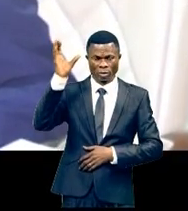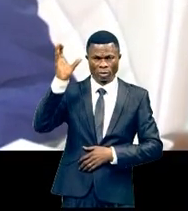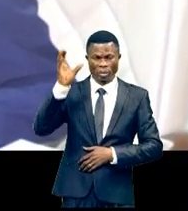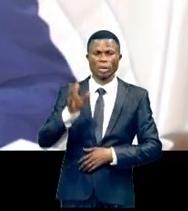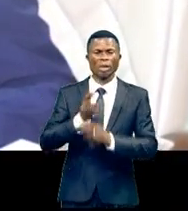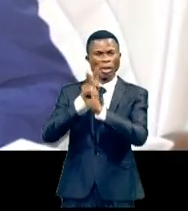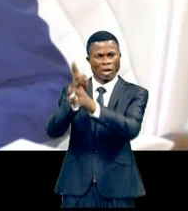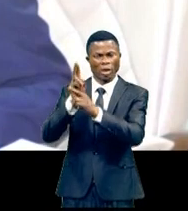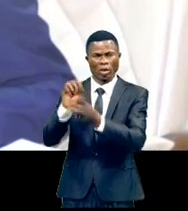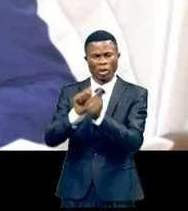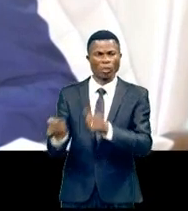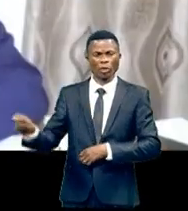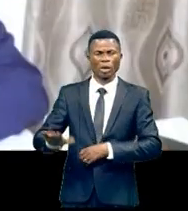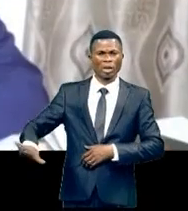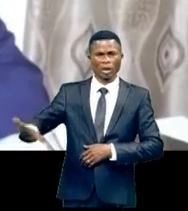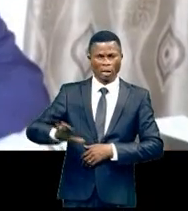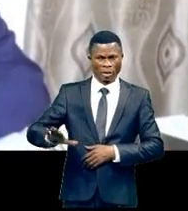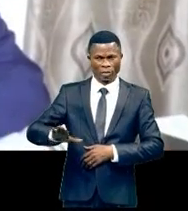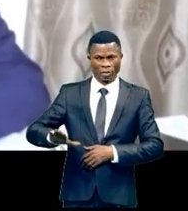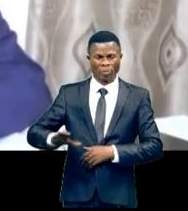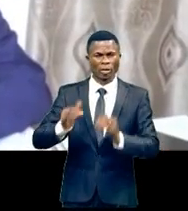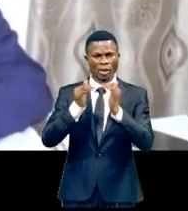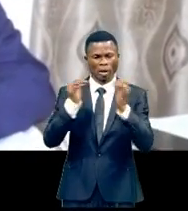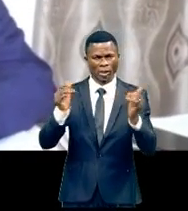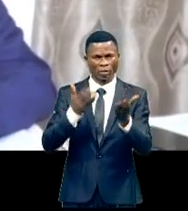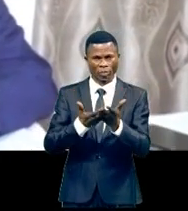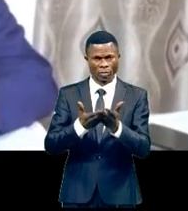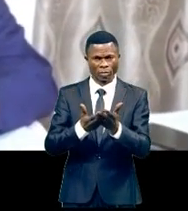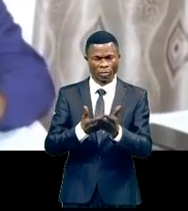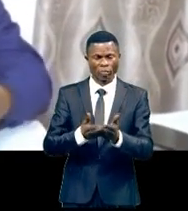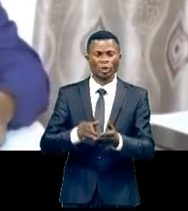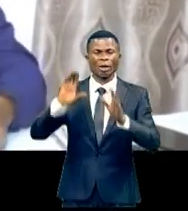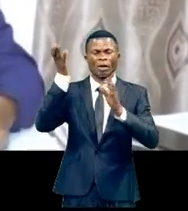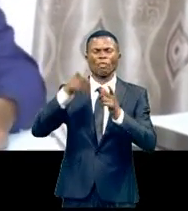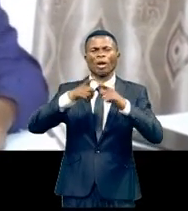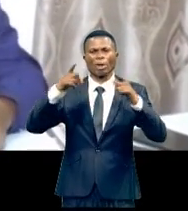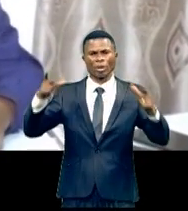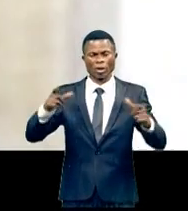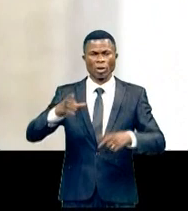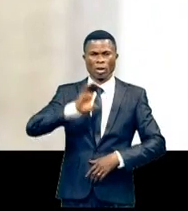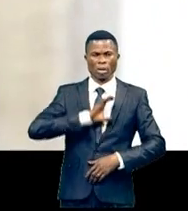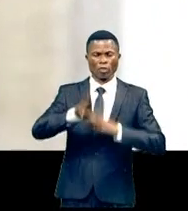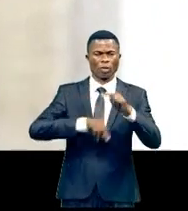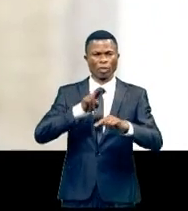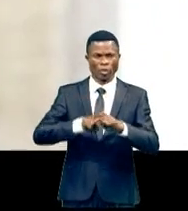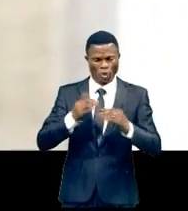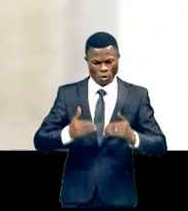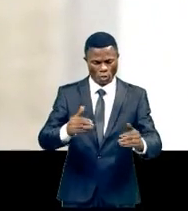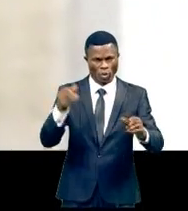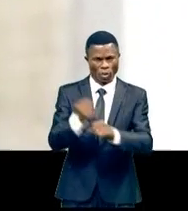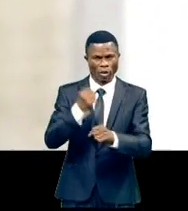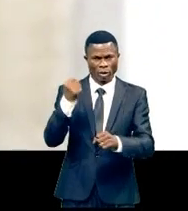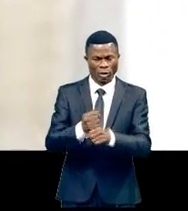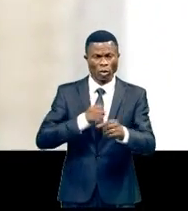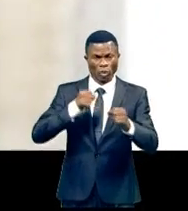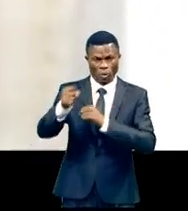l'état du territoire national qui est relativement calme. Dans les grandes agglomérations, La police nationale poursuit les opérations de